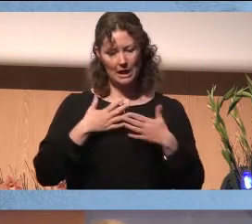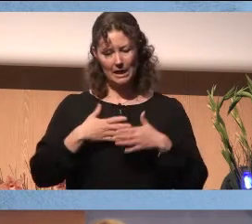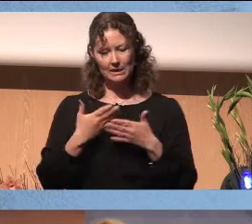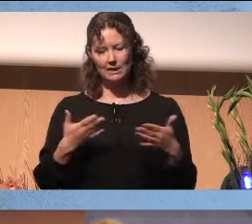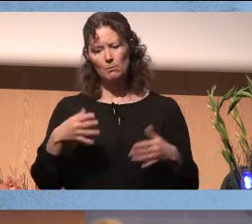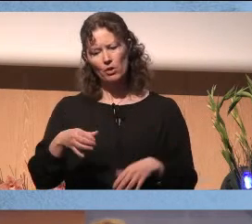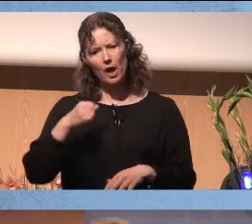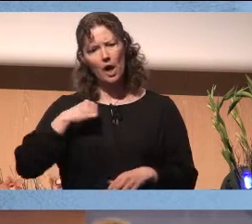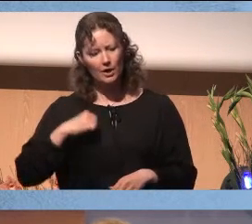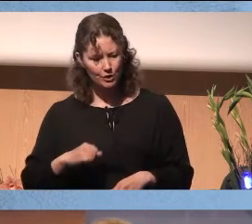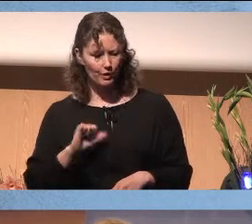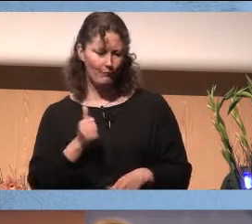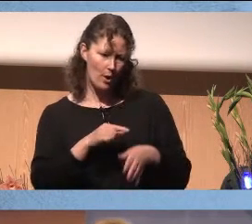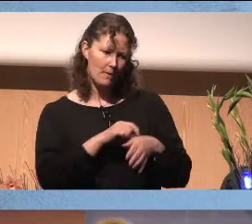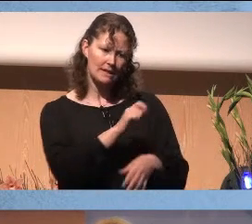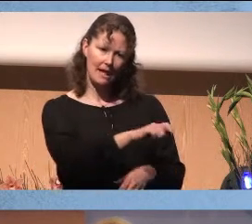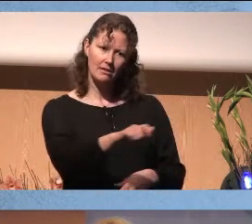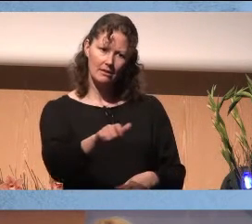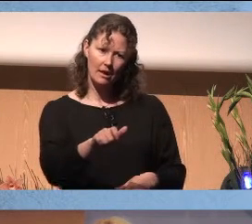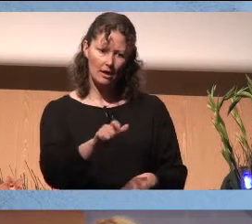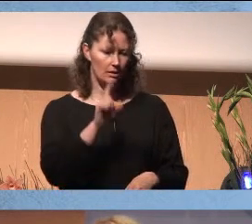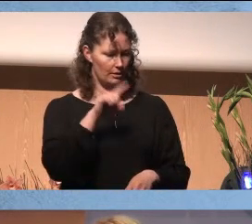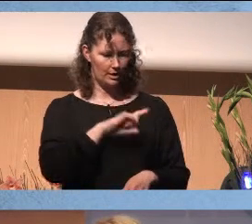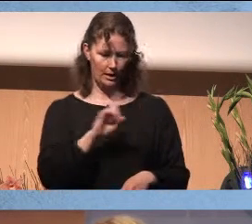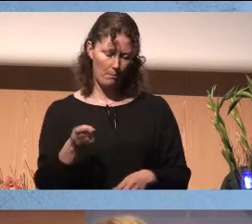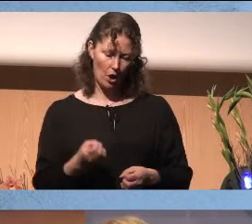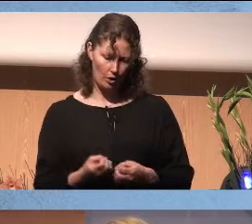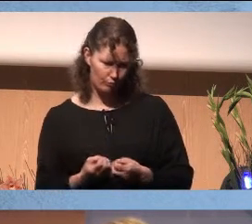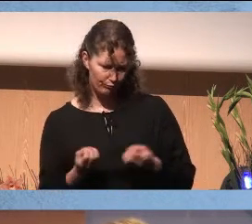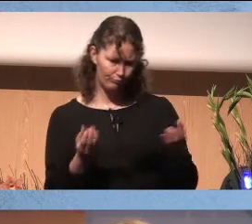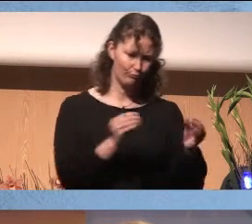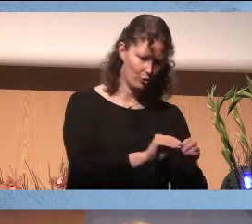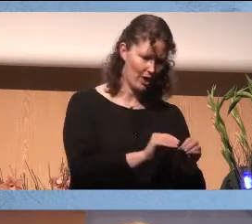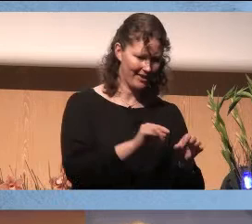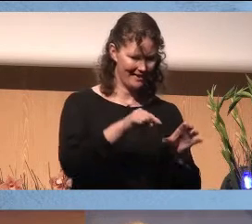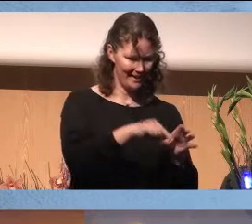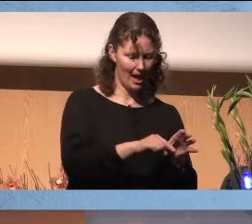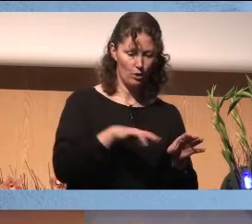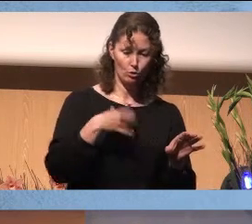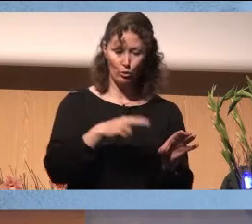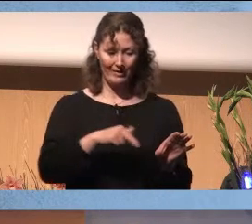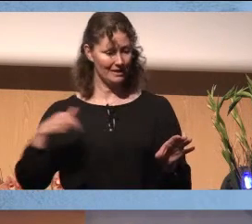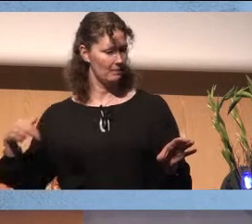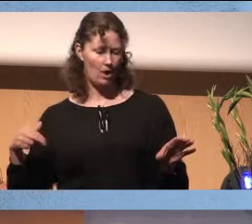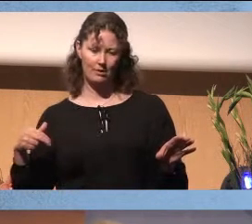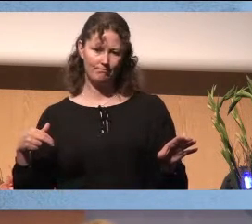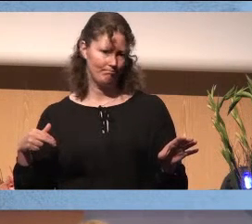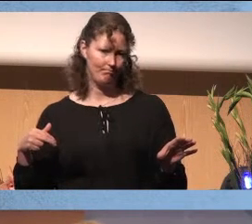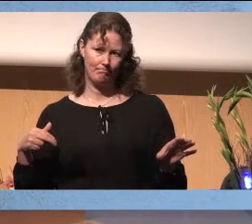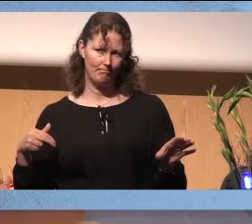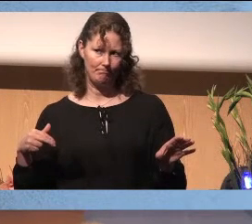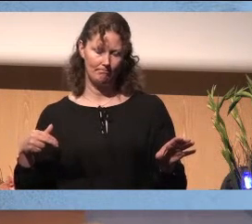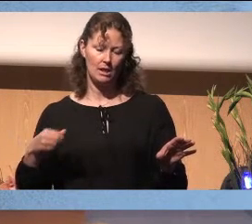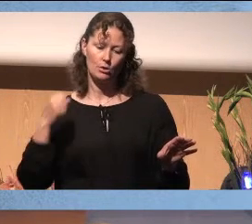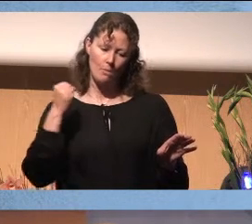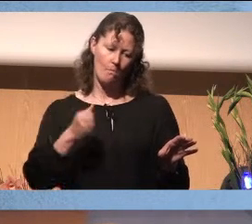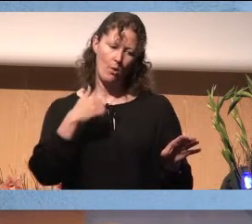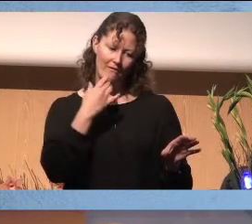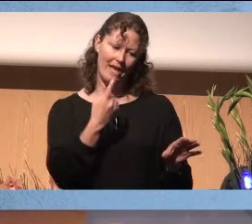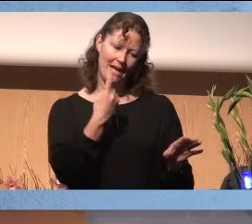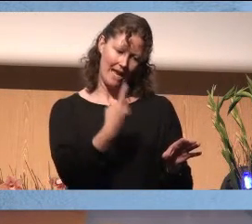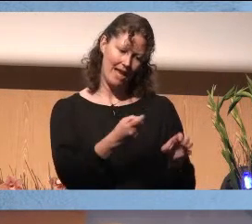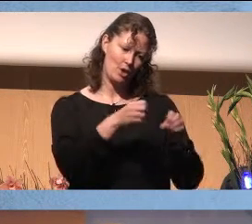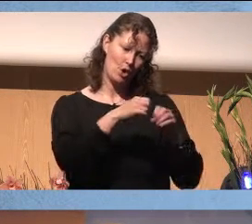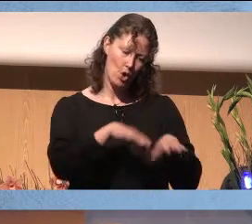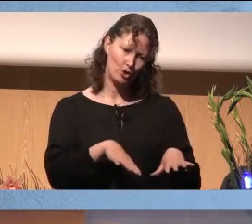må ta ansvar for pasientene. Det nytter ikke bare å dytte alt inn der og så trekke seg tilbake. Så det må være en